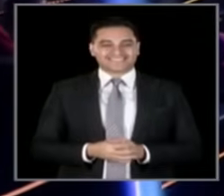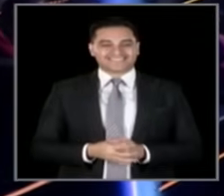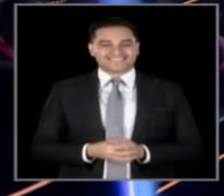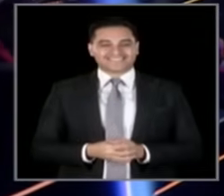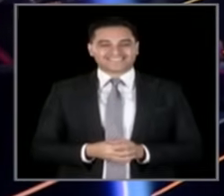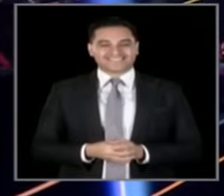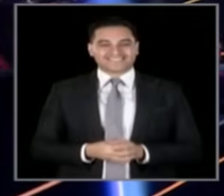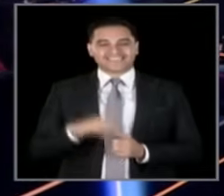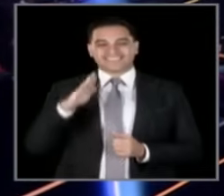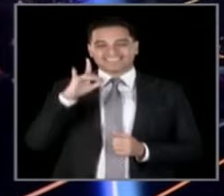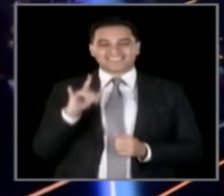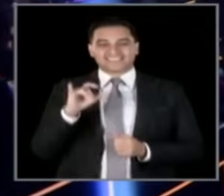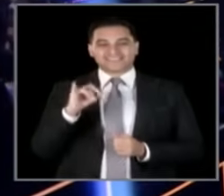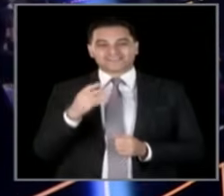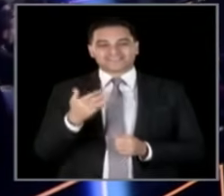يا سليم.